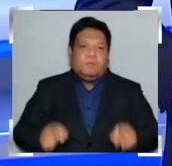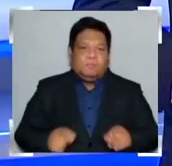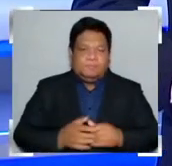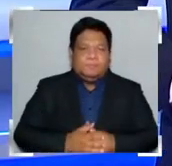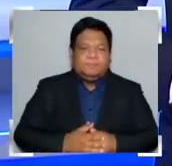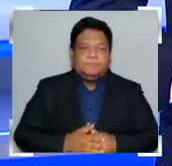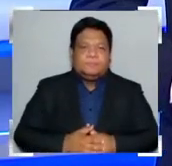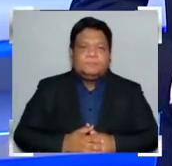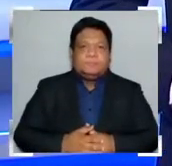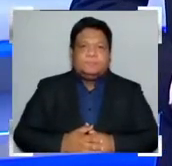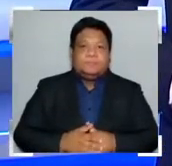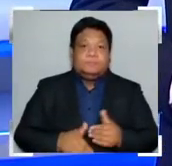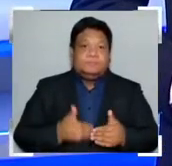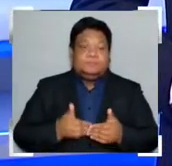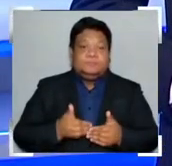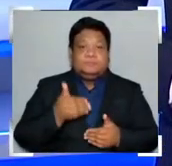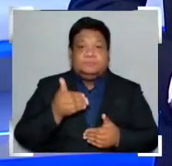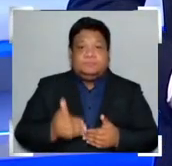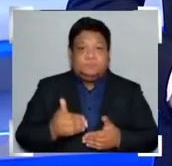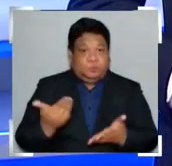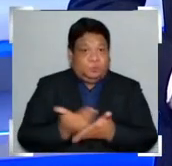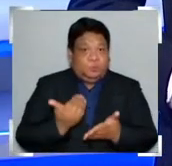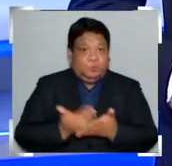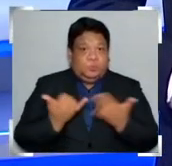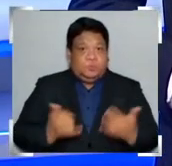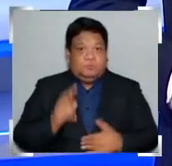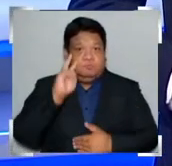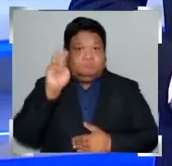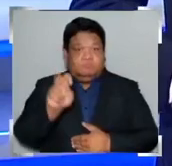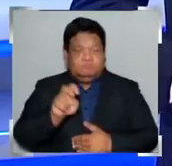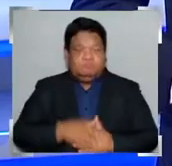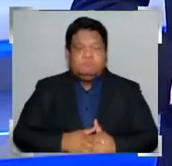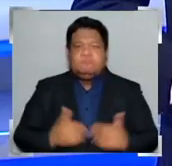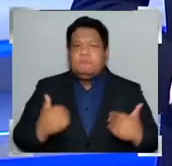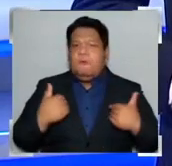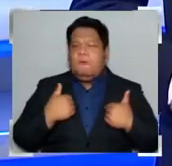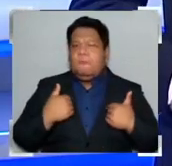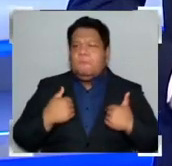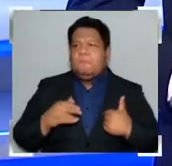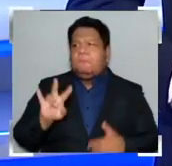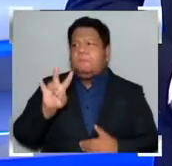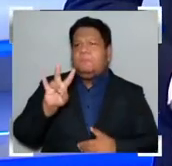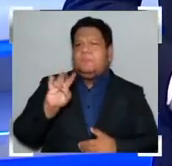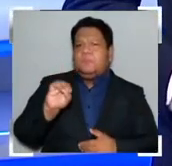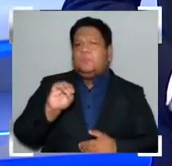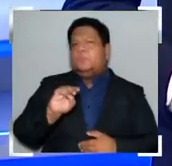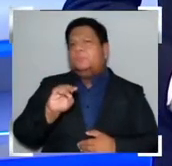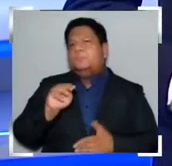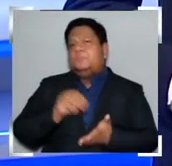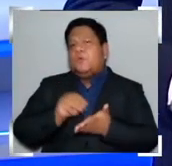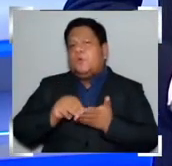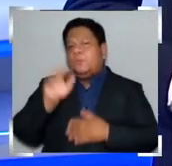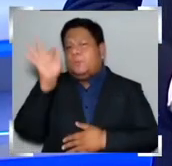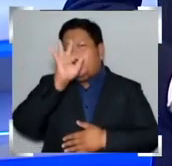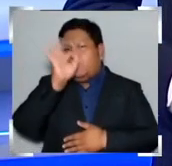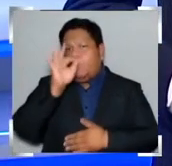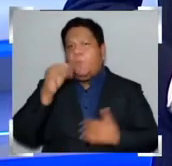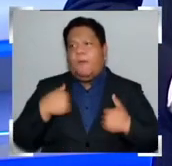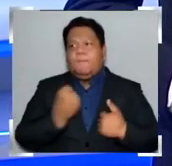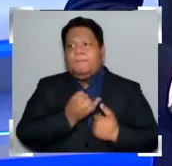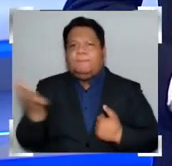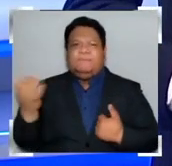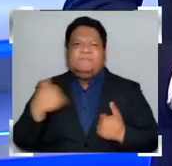Bago sa saksi, mahigit 70 milyong Pilipino ang may sirang ngipin ayon sa Department of Health. Halos kalahati naman ng populasyon ang